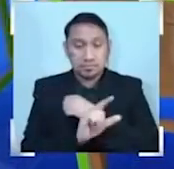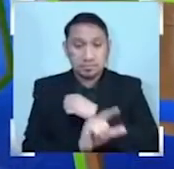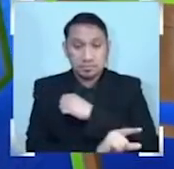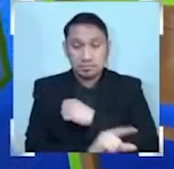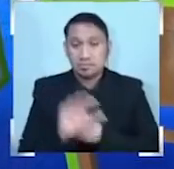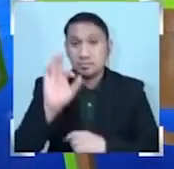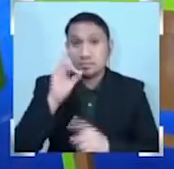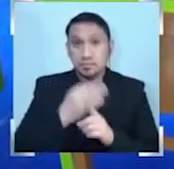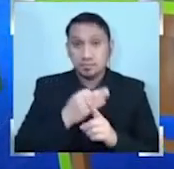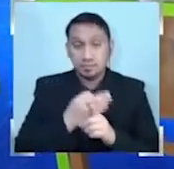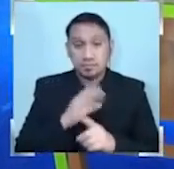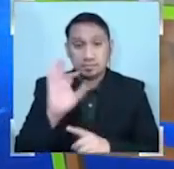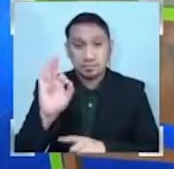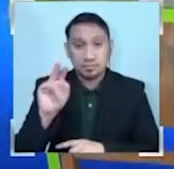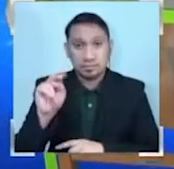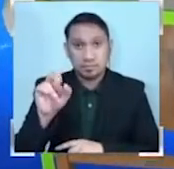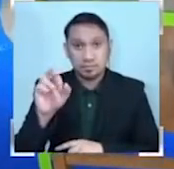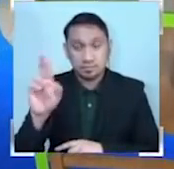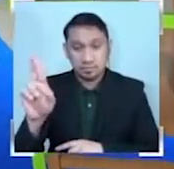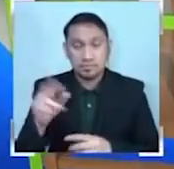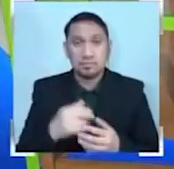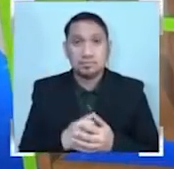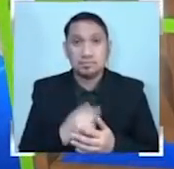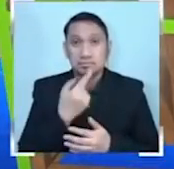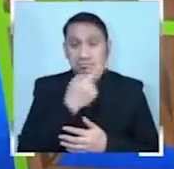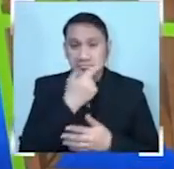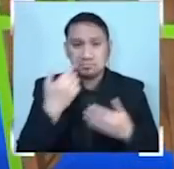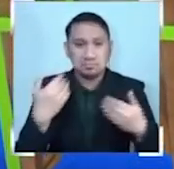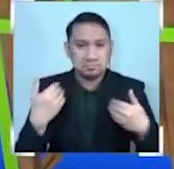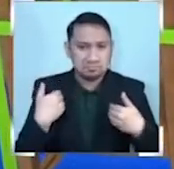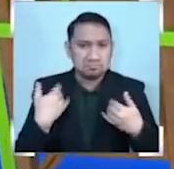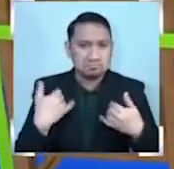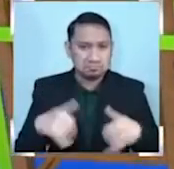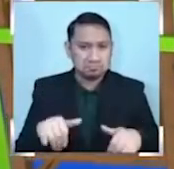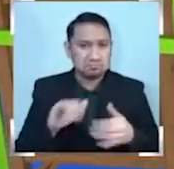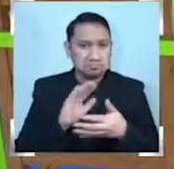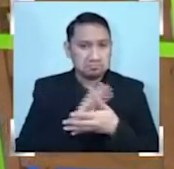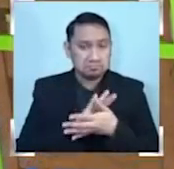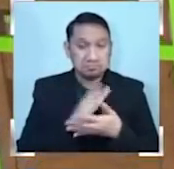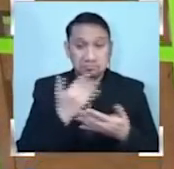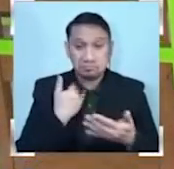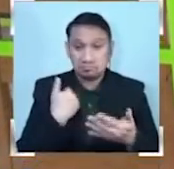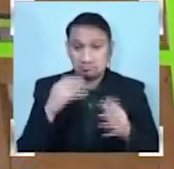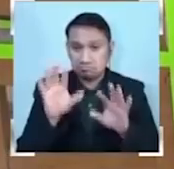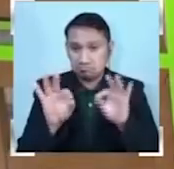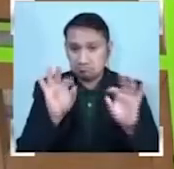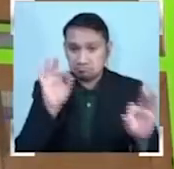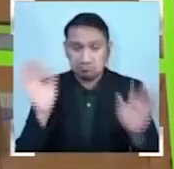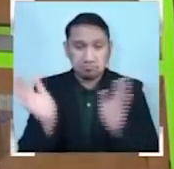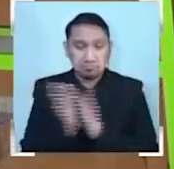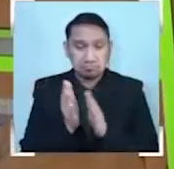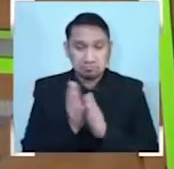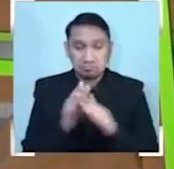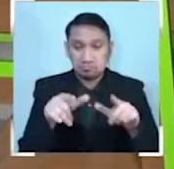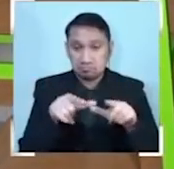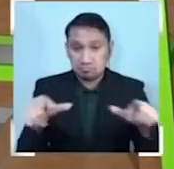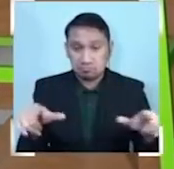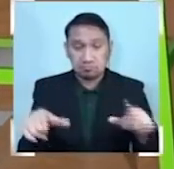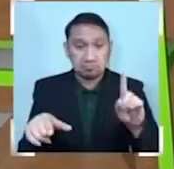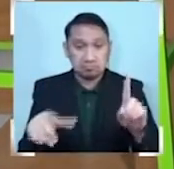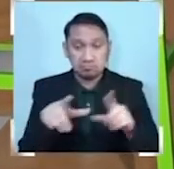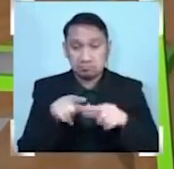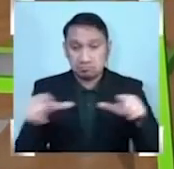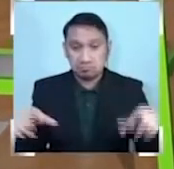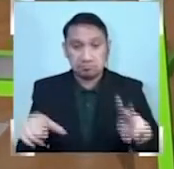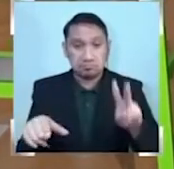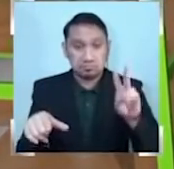National Capital Region. Dahil may pandemic pa, pili lang ang mga paaralang nasa Alert Level 1 at 2 na may